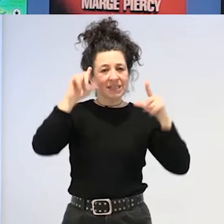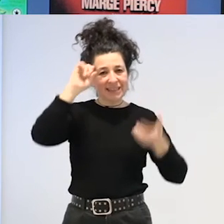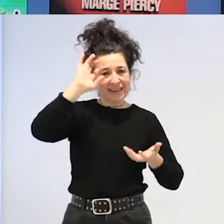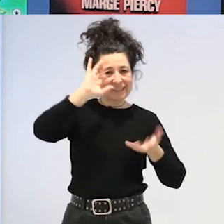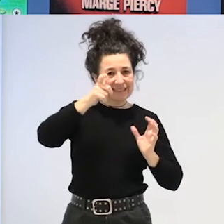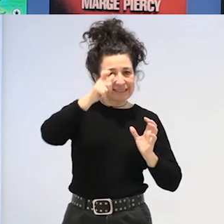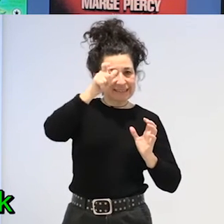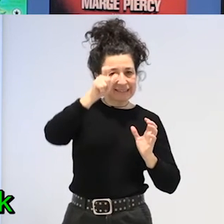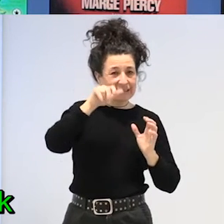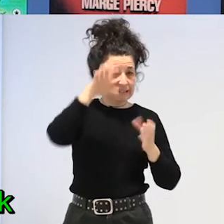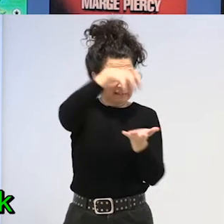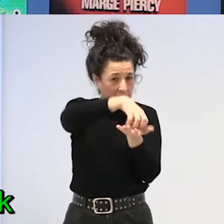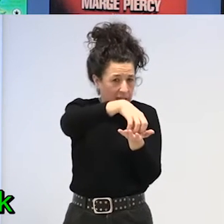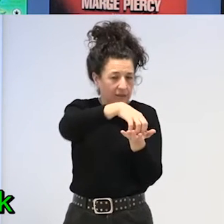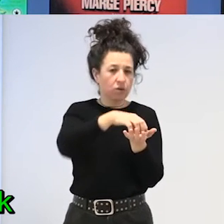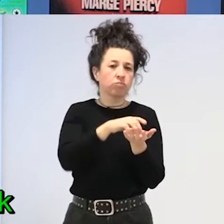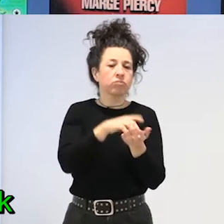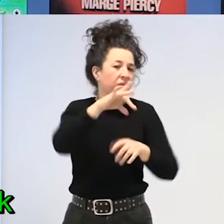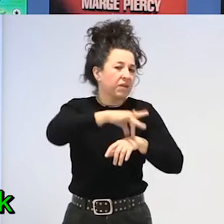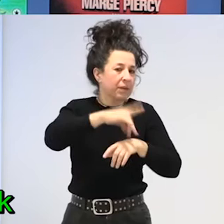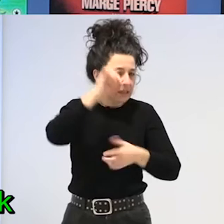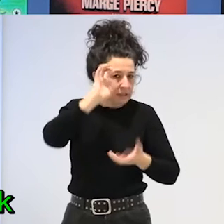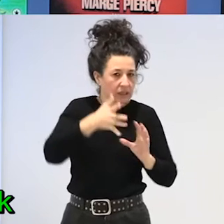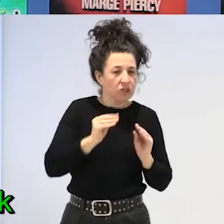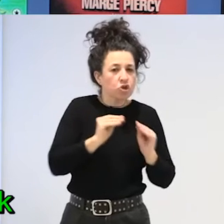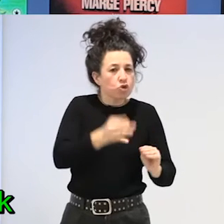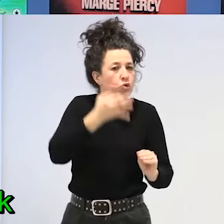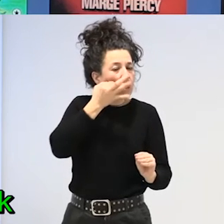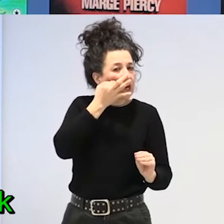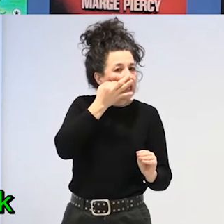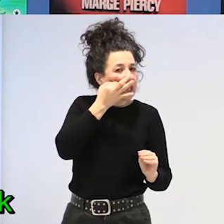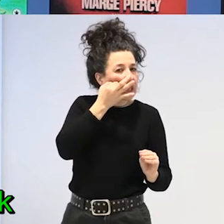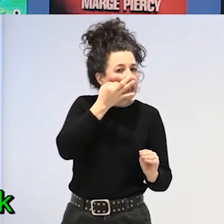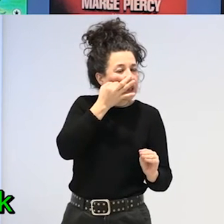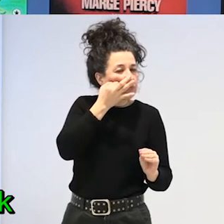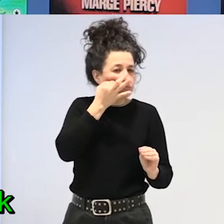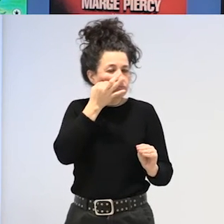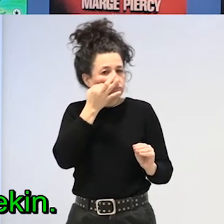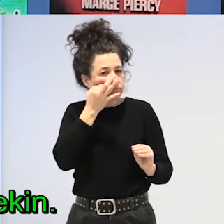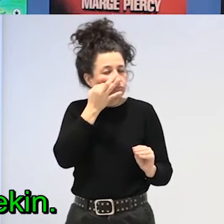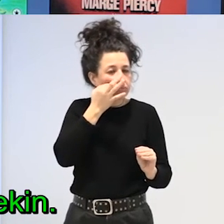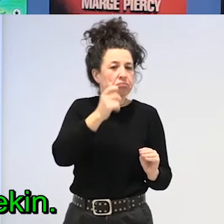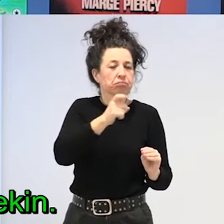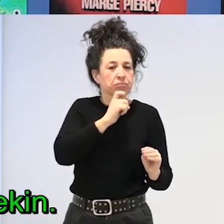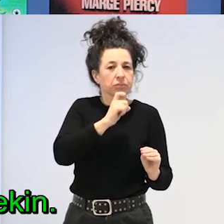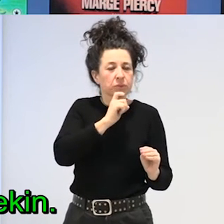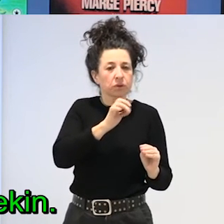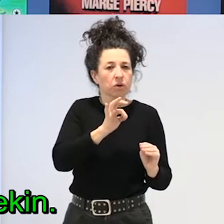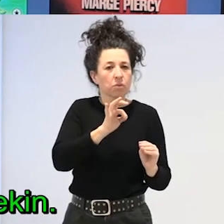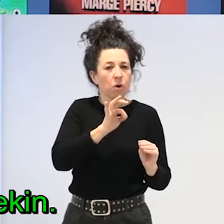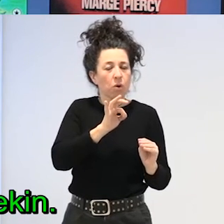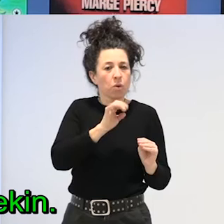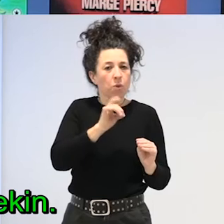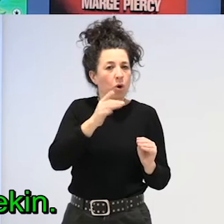dana, bere errealitate latza parez pare jartzen du liburuak etorkizuneko